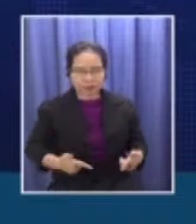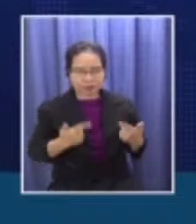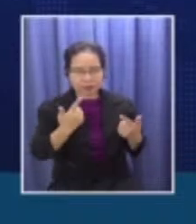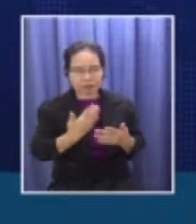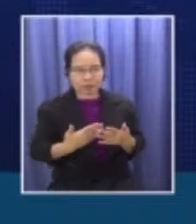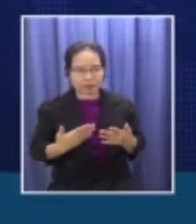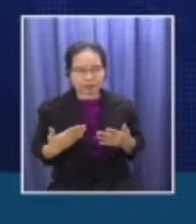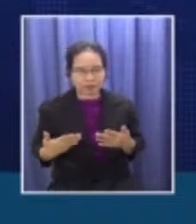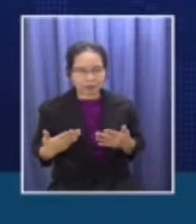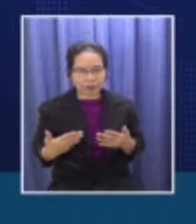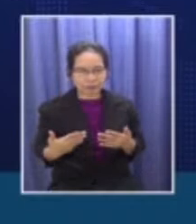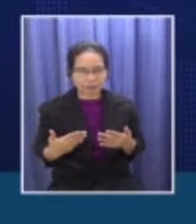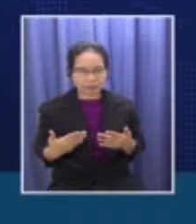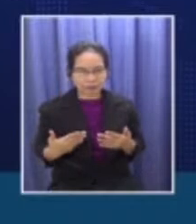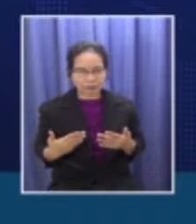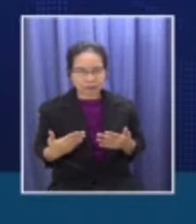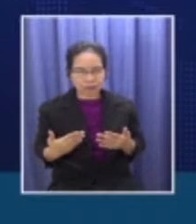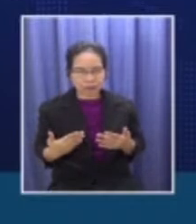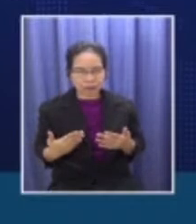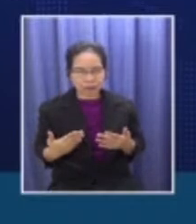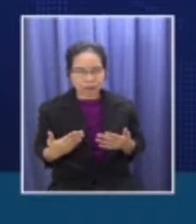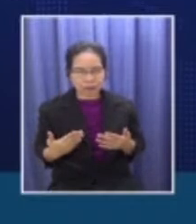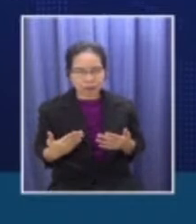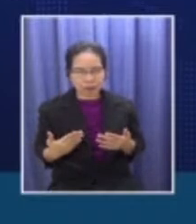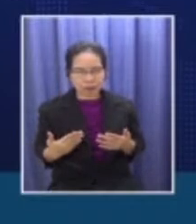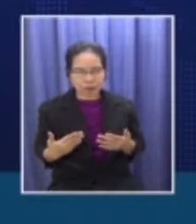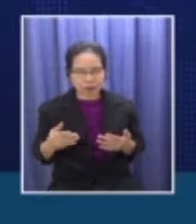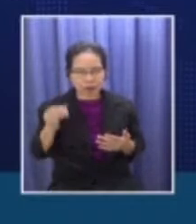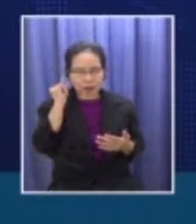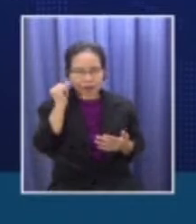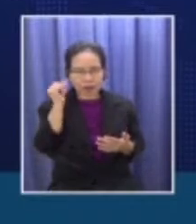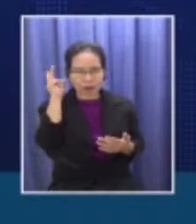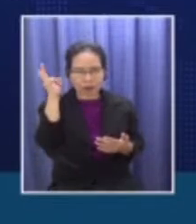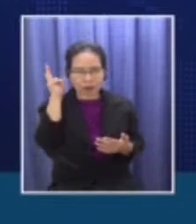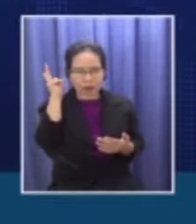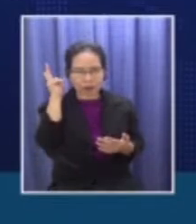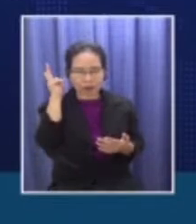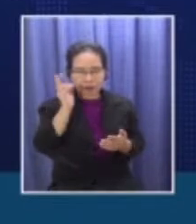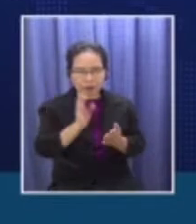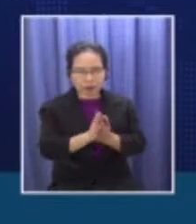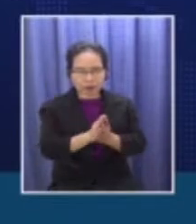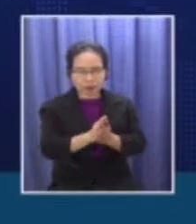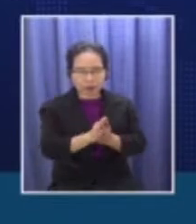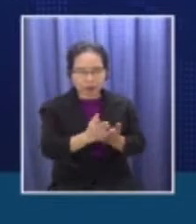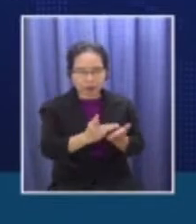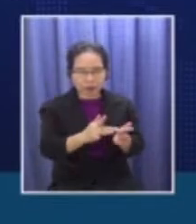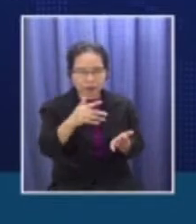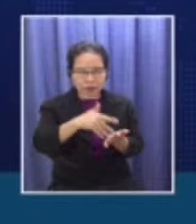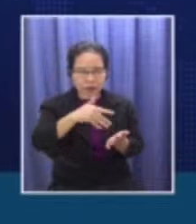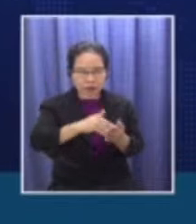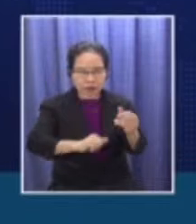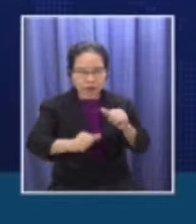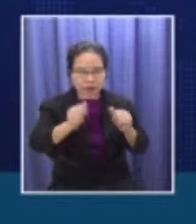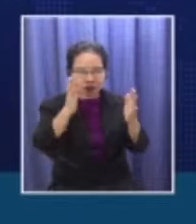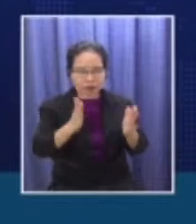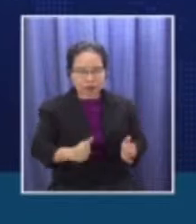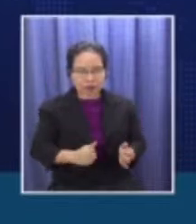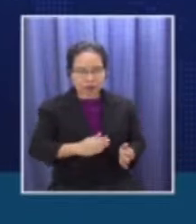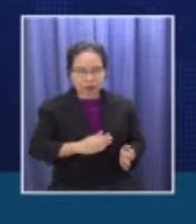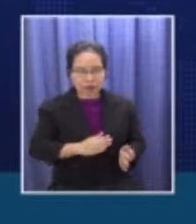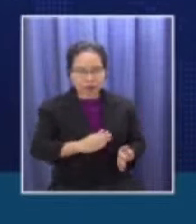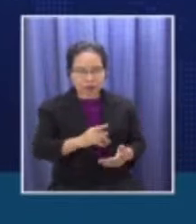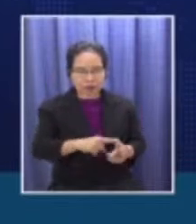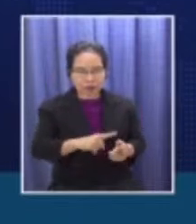for human and other living things. Melanie Basmayor. Kung Melanie mapakinggan sana Basmayor, itong Bible if study na ito ng only mga this Bible scientists, study will di learn